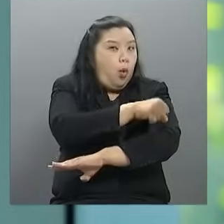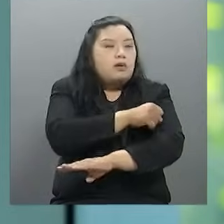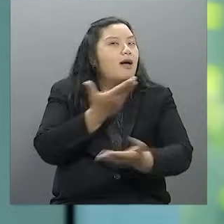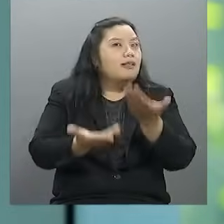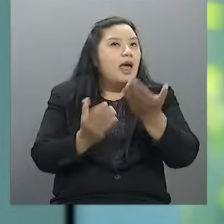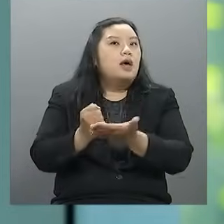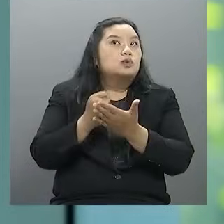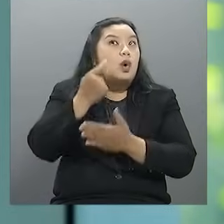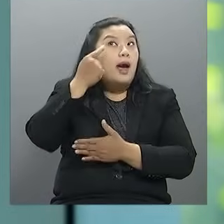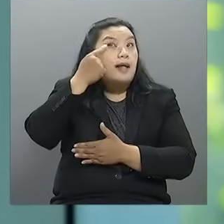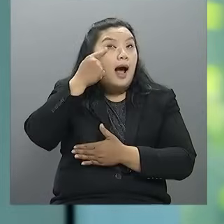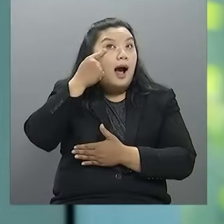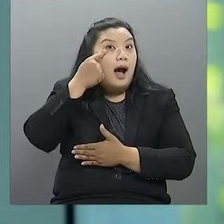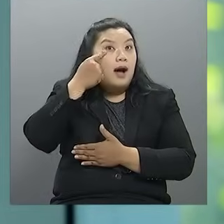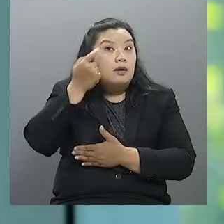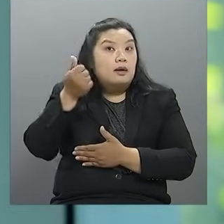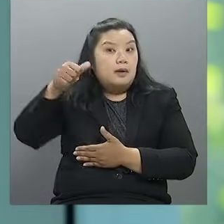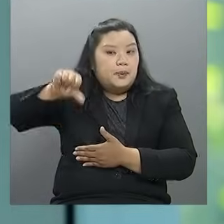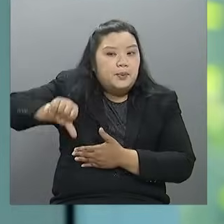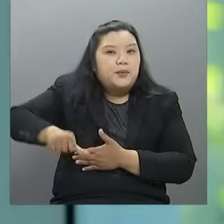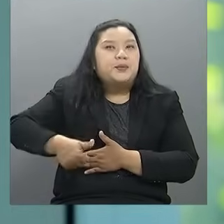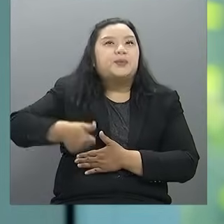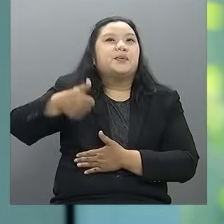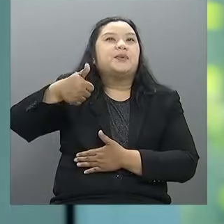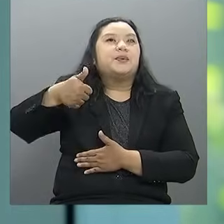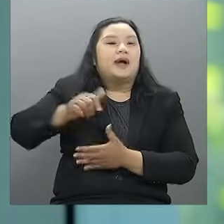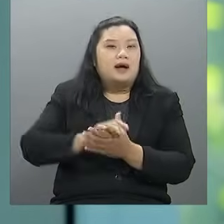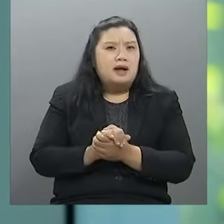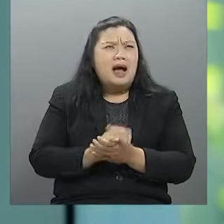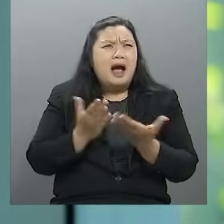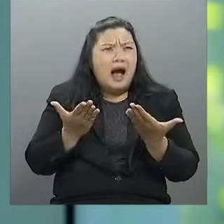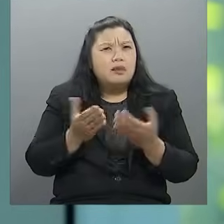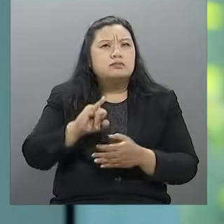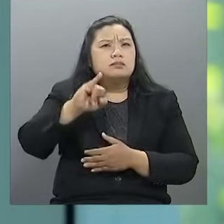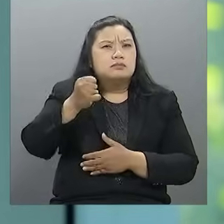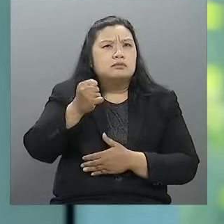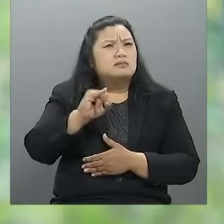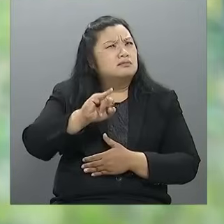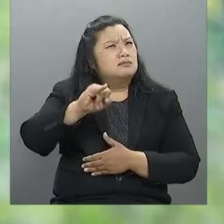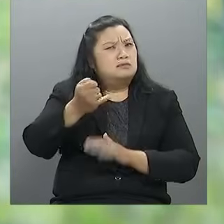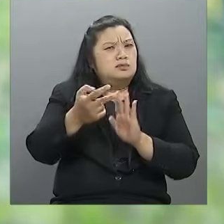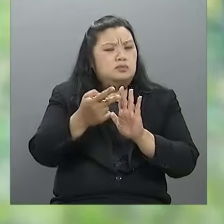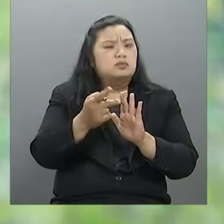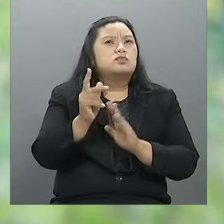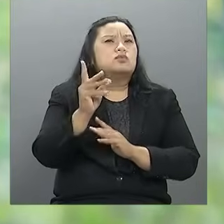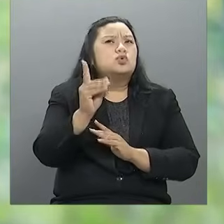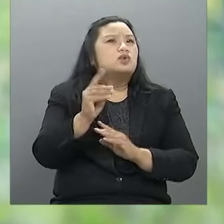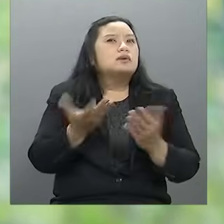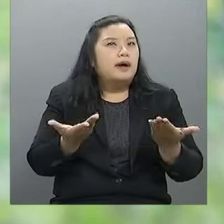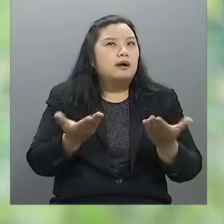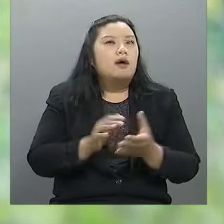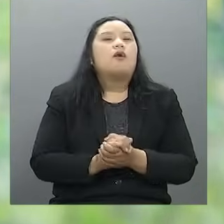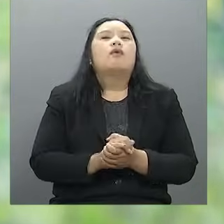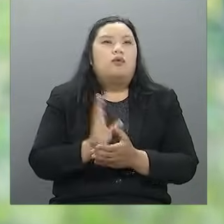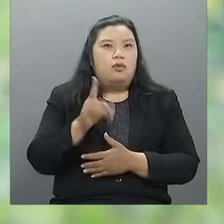ิมค่ะ พูถรของกกดจุดตามหลัการแแผ่นไทยเพื่มเท่าอากาศนี้ ต้องกดที่จุดไหนบ้างค่ะรอบภาษาตตงตาเราจะ